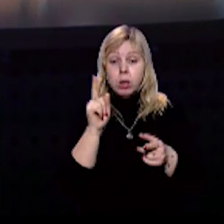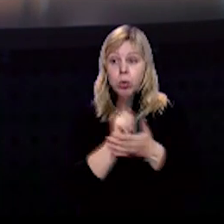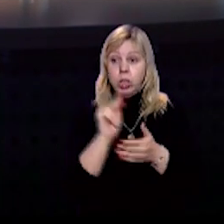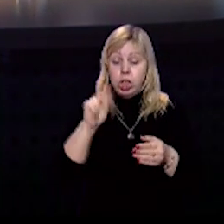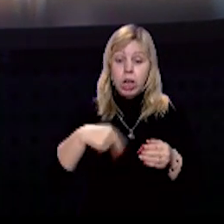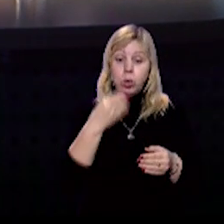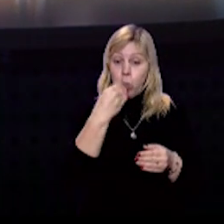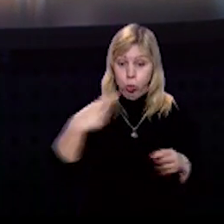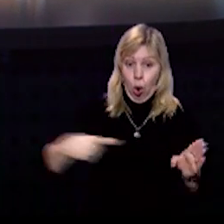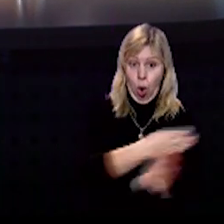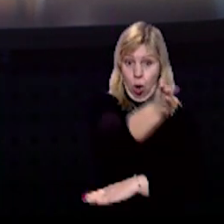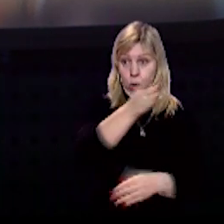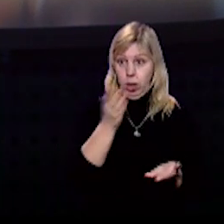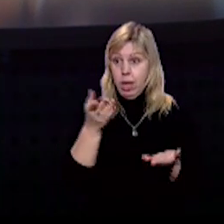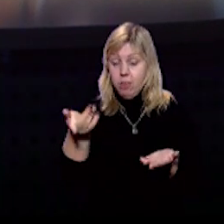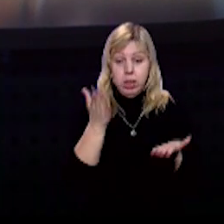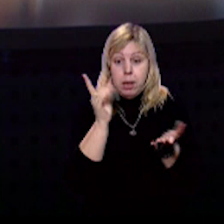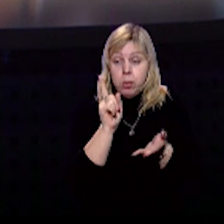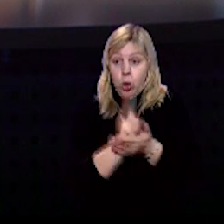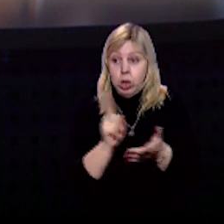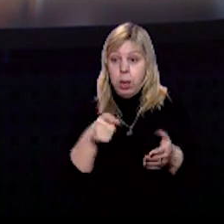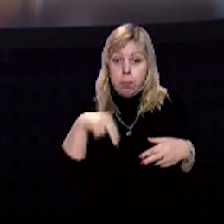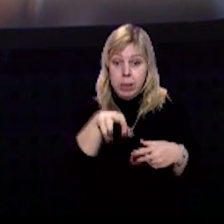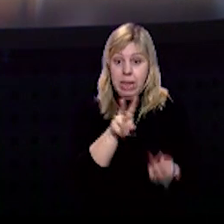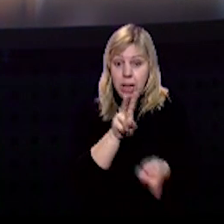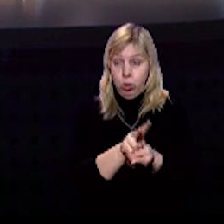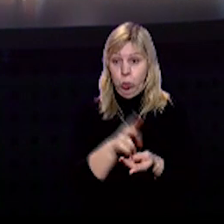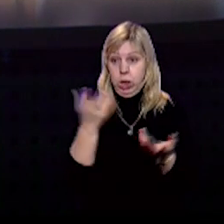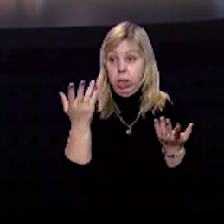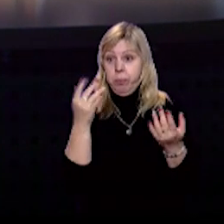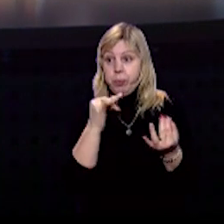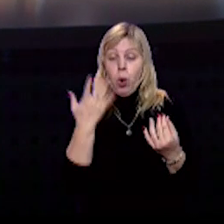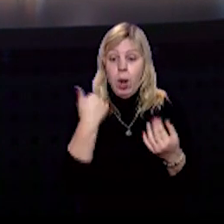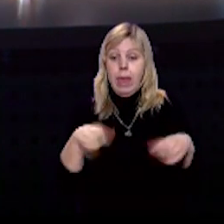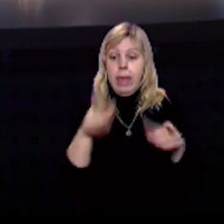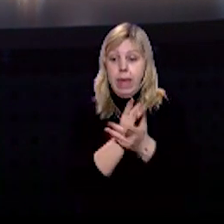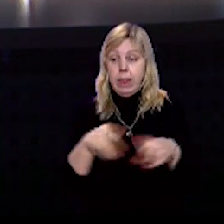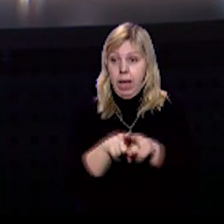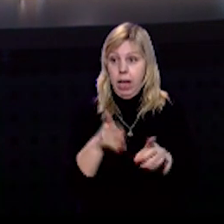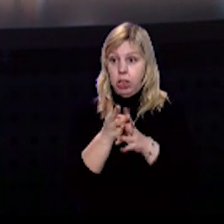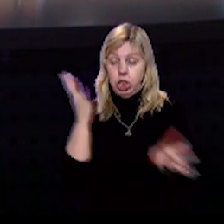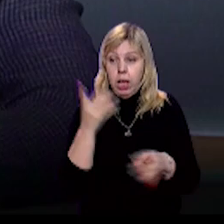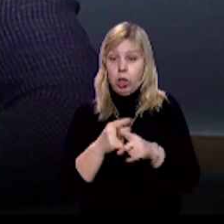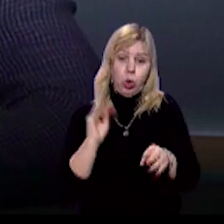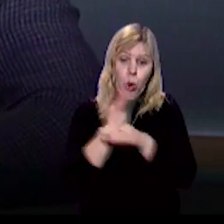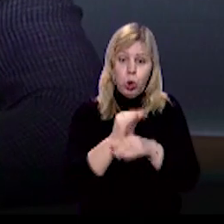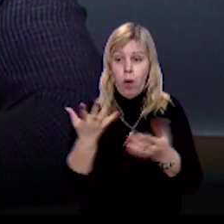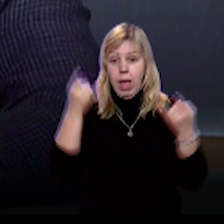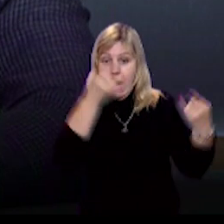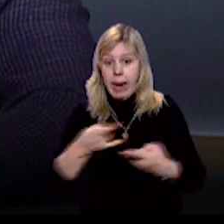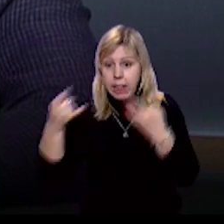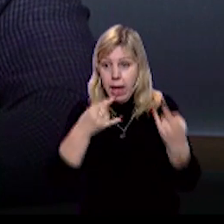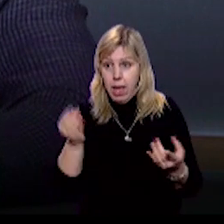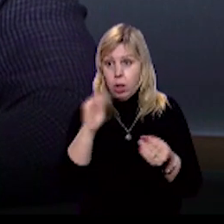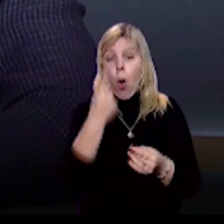через Ужгород піти. І вони мають якось піти на зустріч, і коли є така черга, якось включати додатковий рентген. Вони